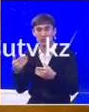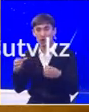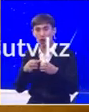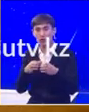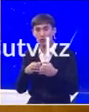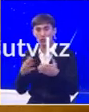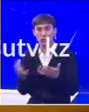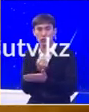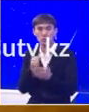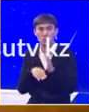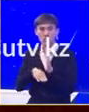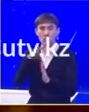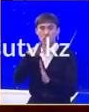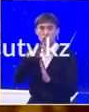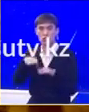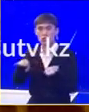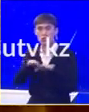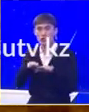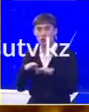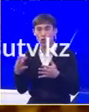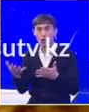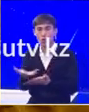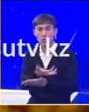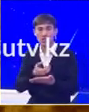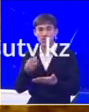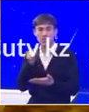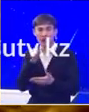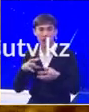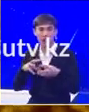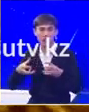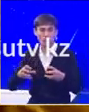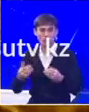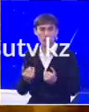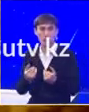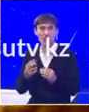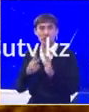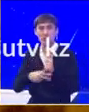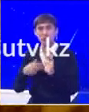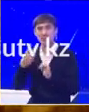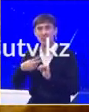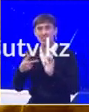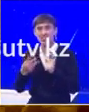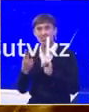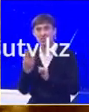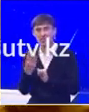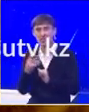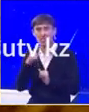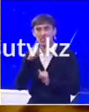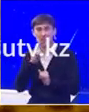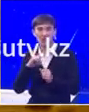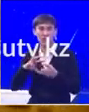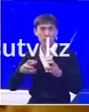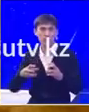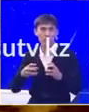удалось поднять на небывало высокий уровень урожайной сахарной свеклы – 834 центнера сладкого корня с